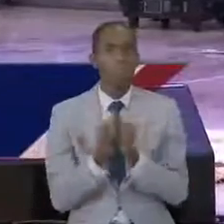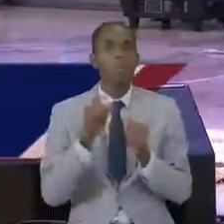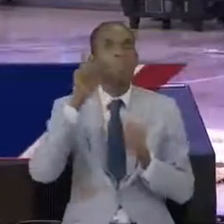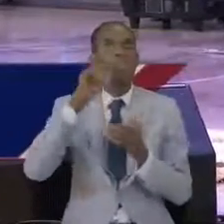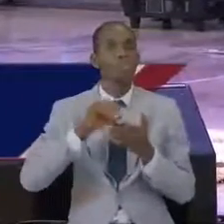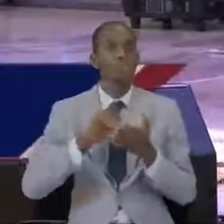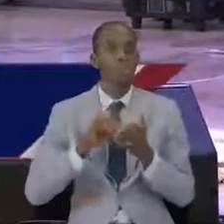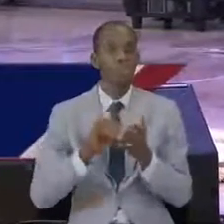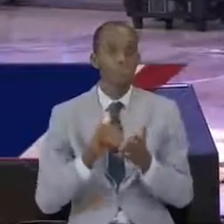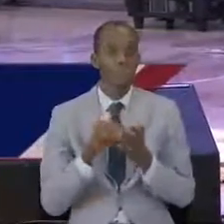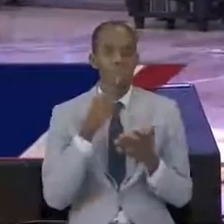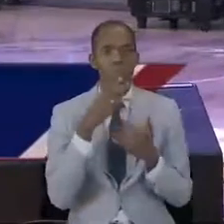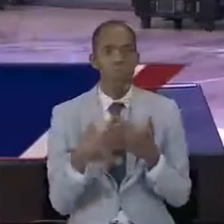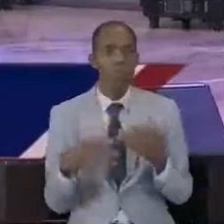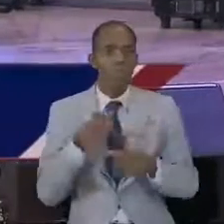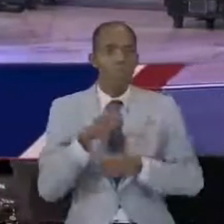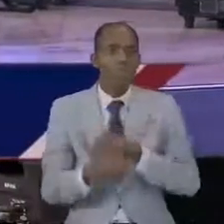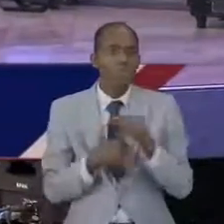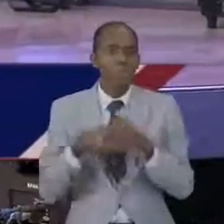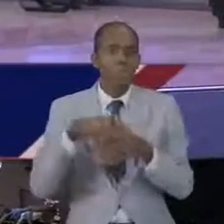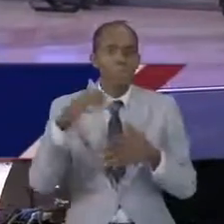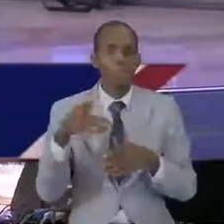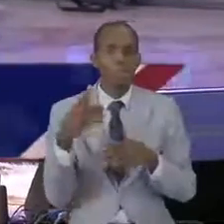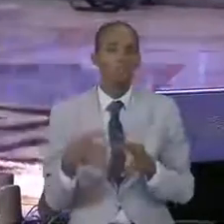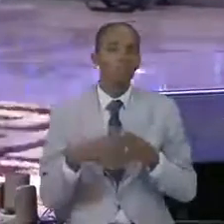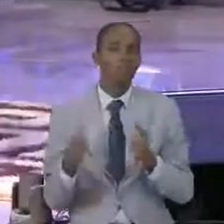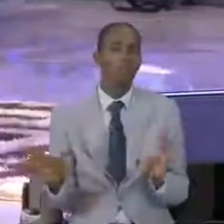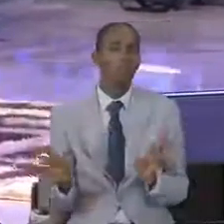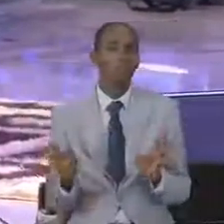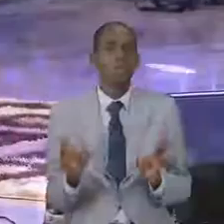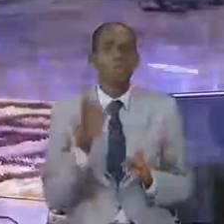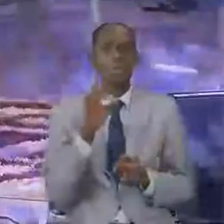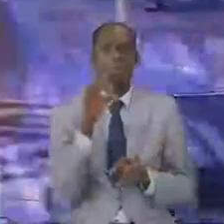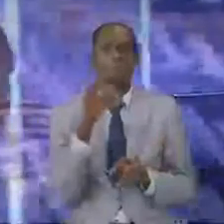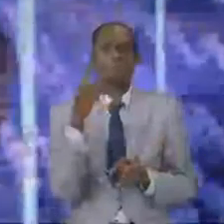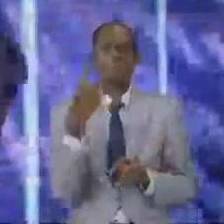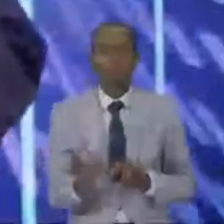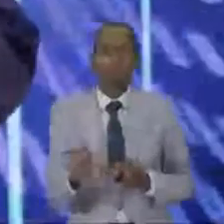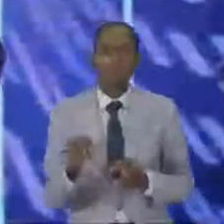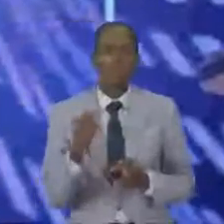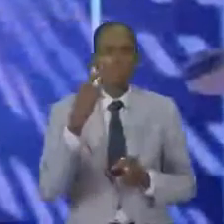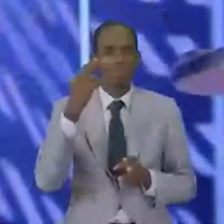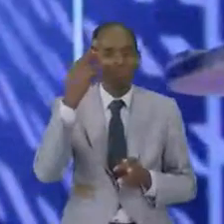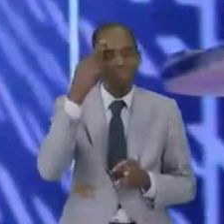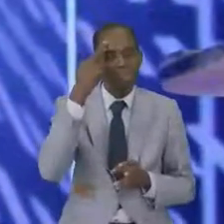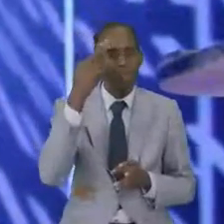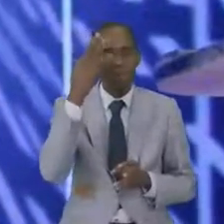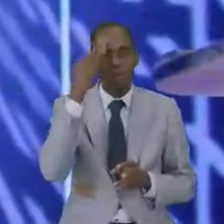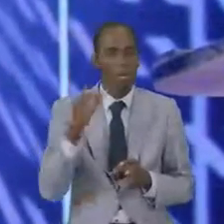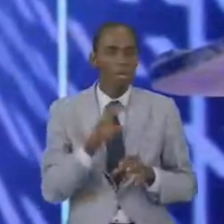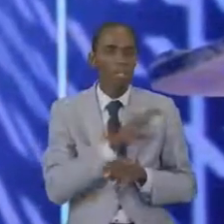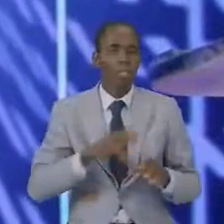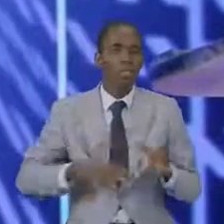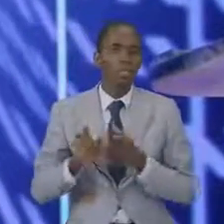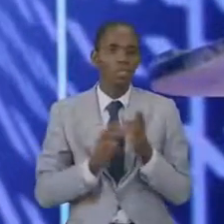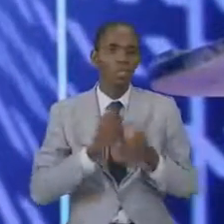afin de sanctifier le peuple par son propre sang a souffert hors de la porte l'une des raisons majeures fondamentale pour